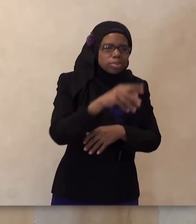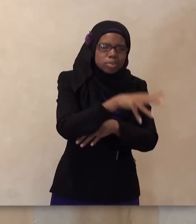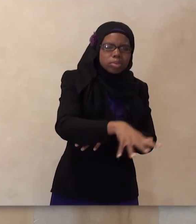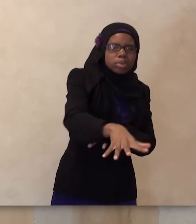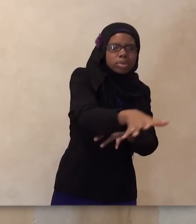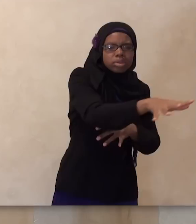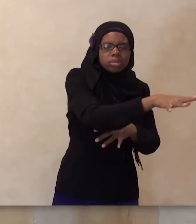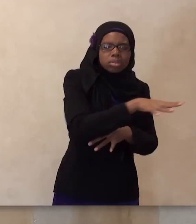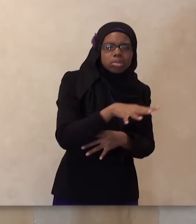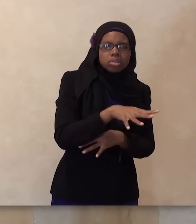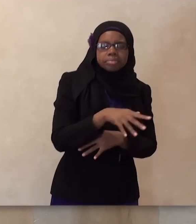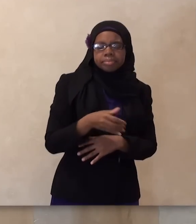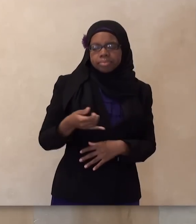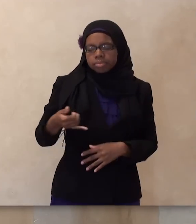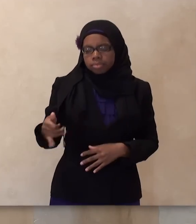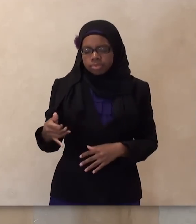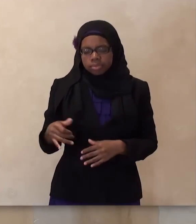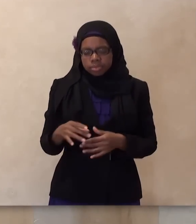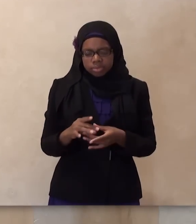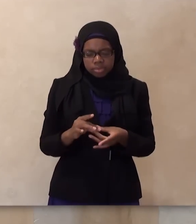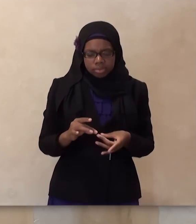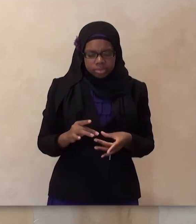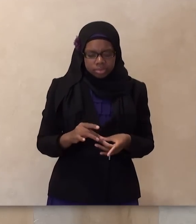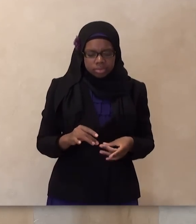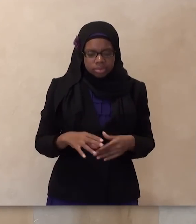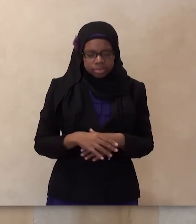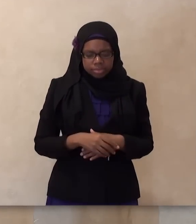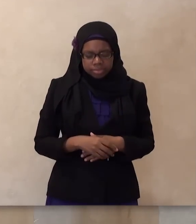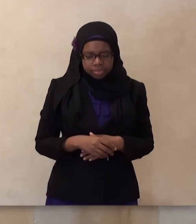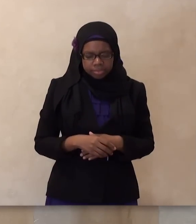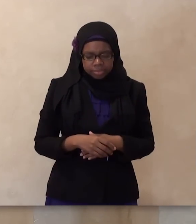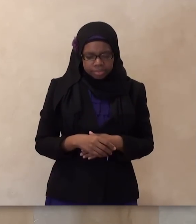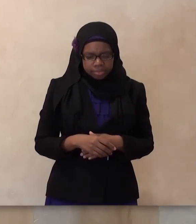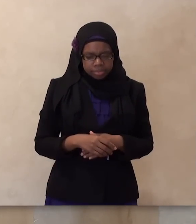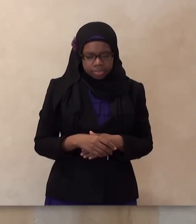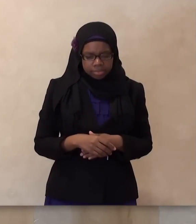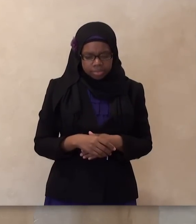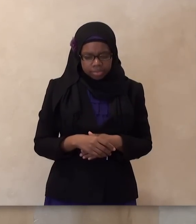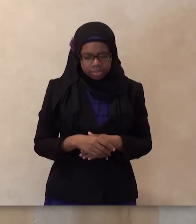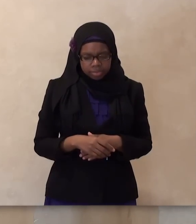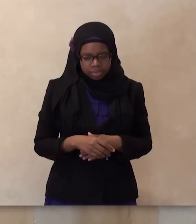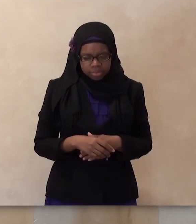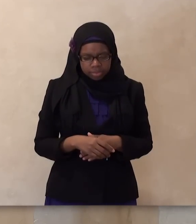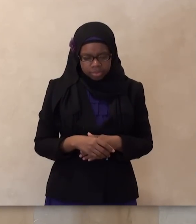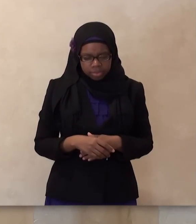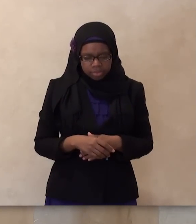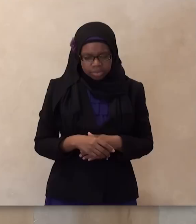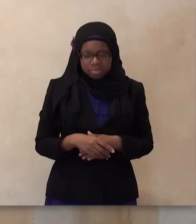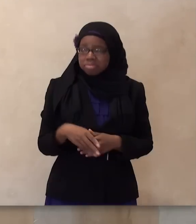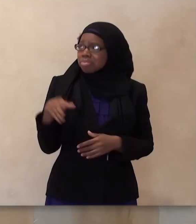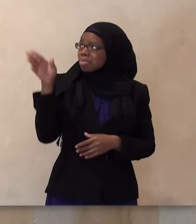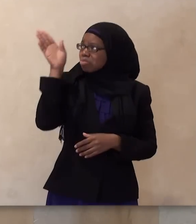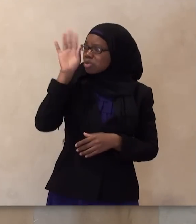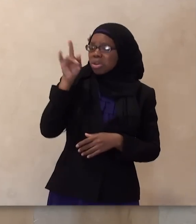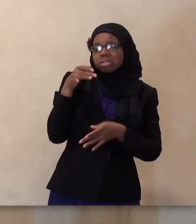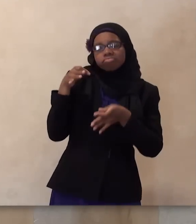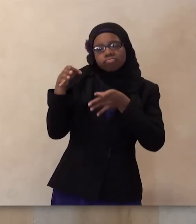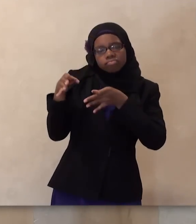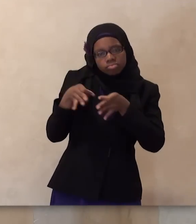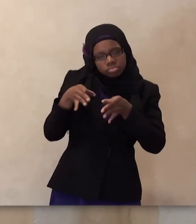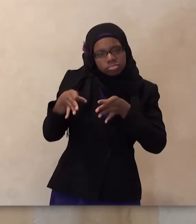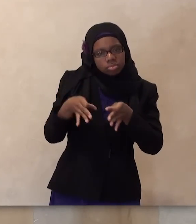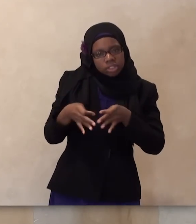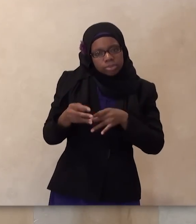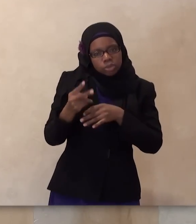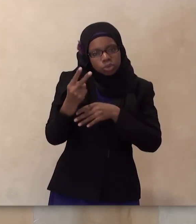لها ولم تظلم منه شيئا وفجرنا خلالهما نهرا. This is how Allah is explaining about the gardens, the two